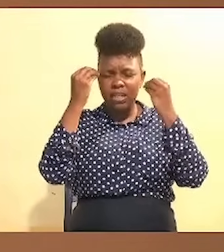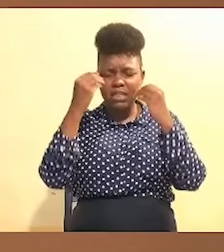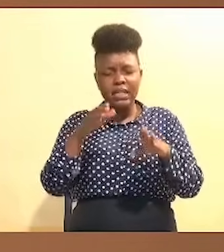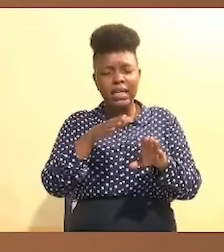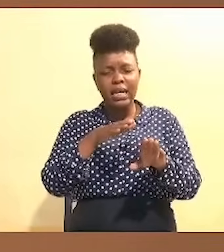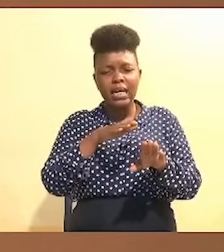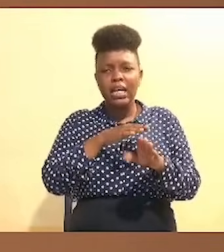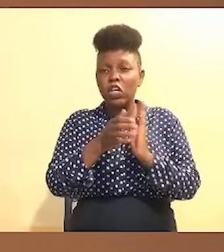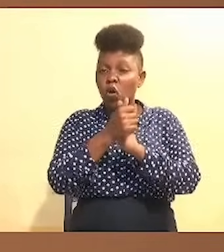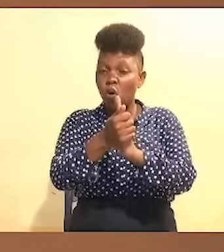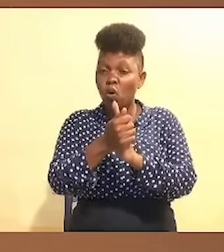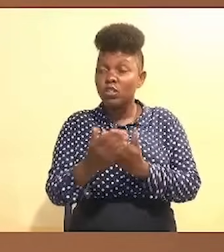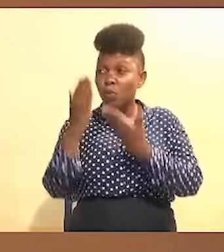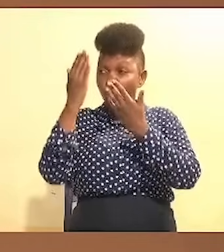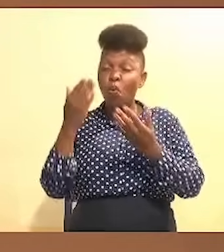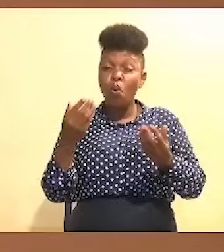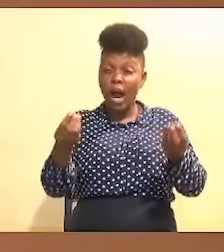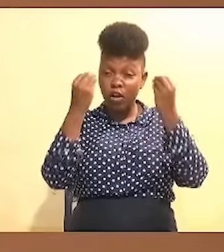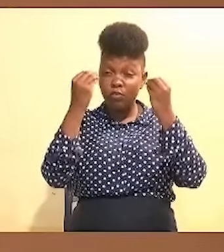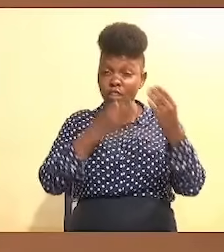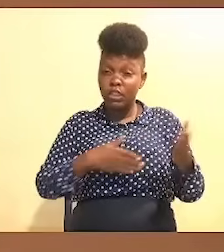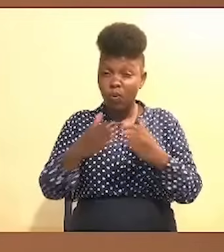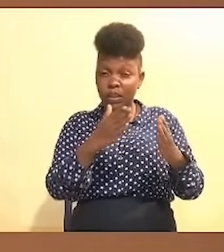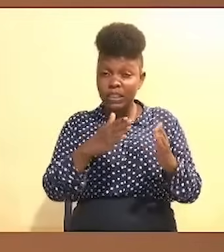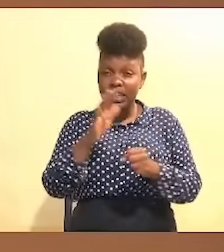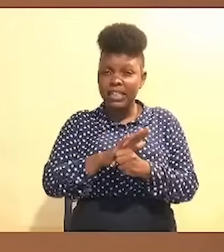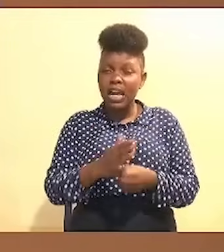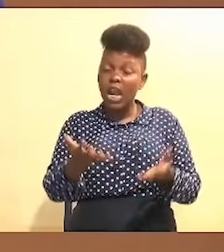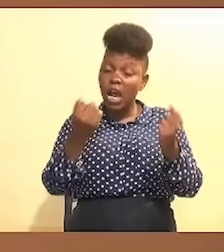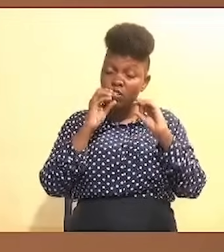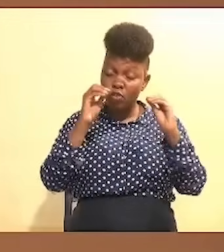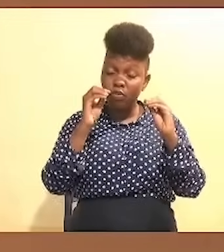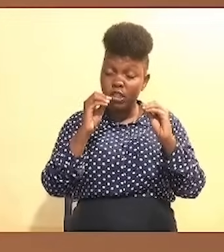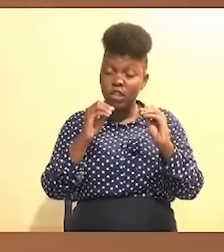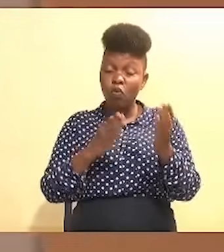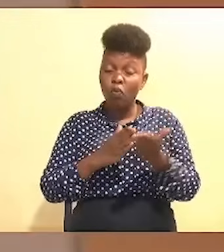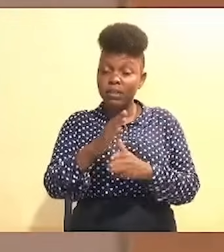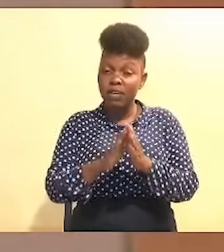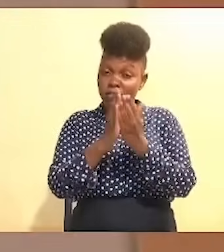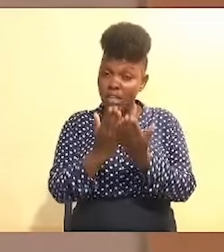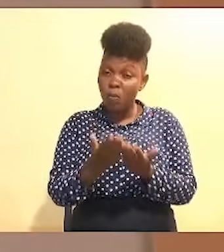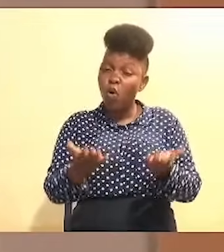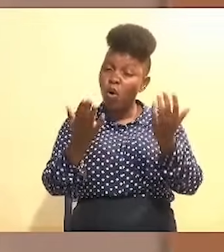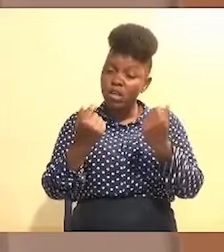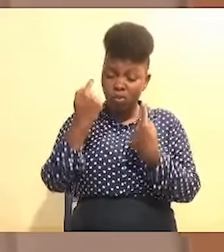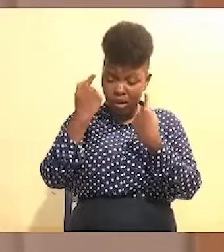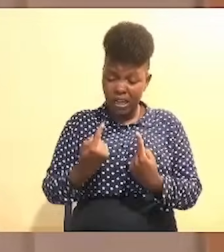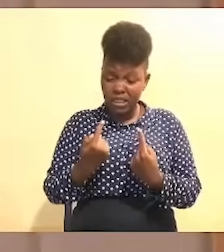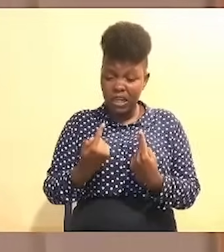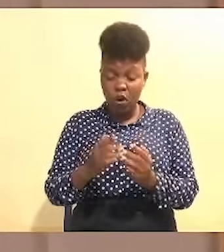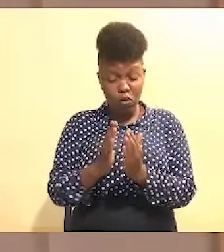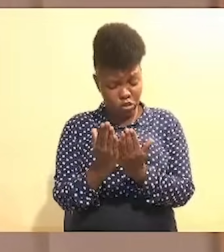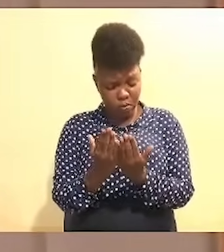kwa njia nyingi. Anaweza kukufundisha kwa njia ya vitabu. Unaweza ukashangaa tu unaangukia kitabu ambacho kinasomo lile lile ambalo